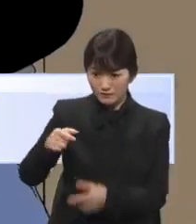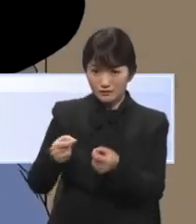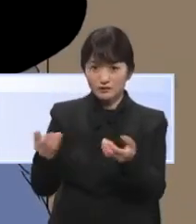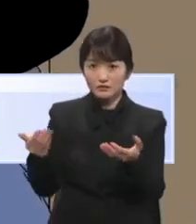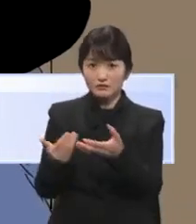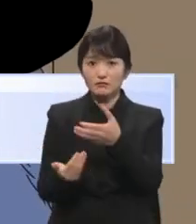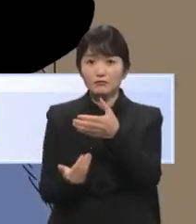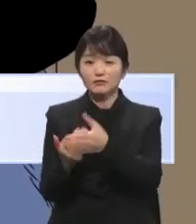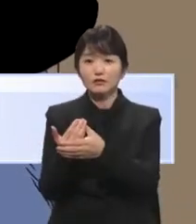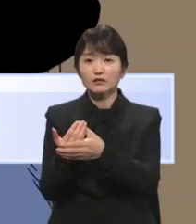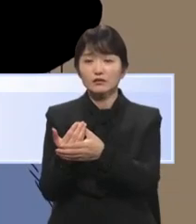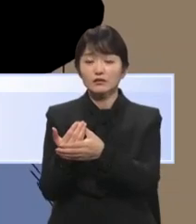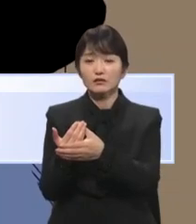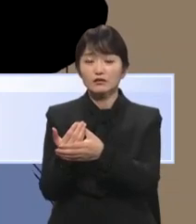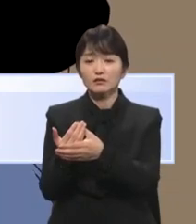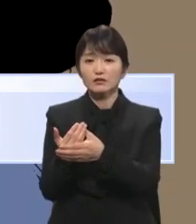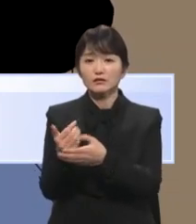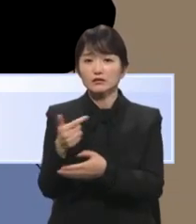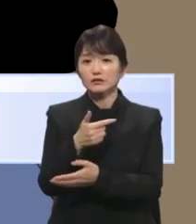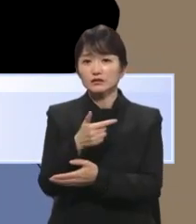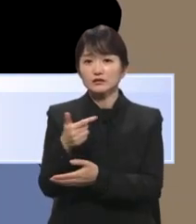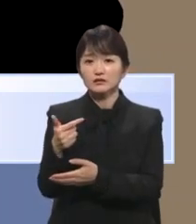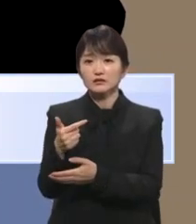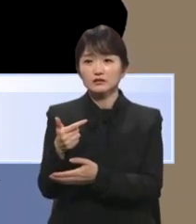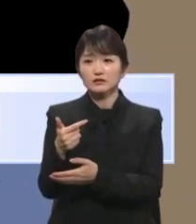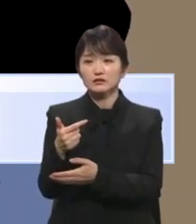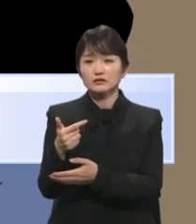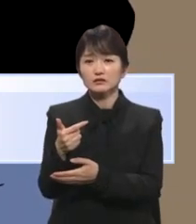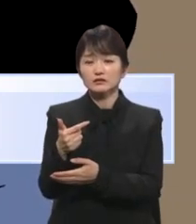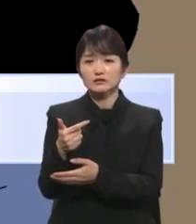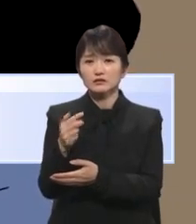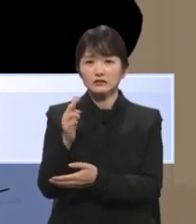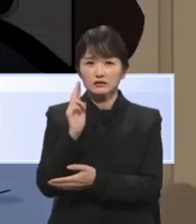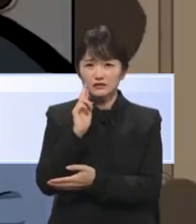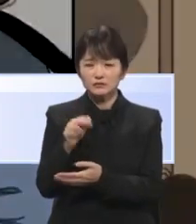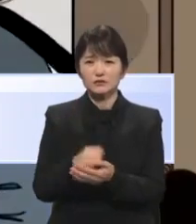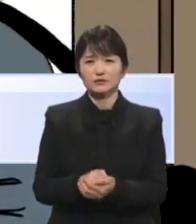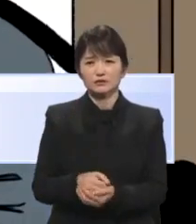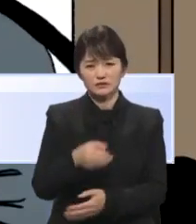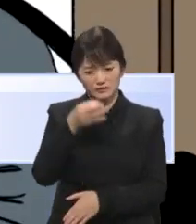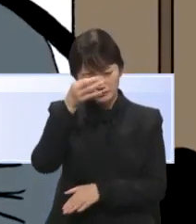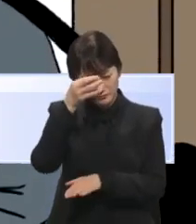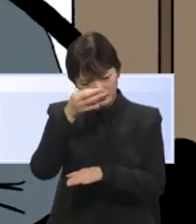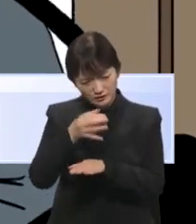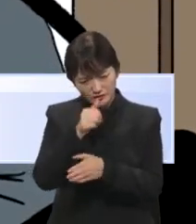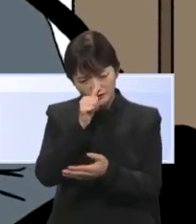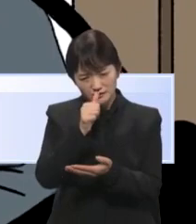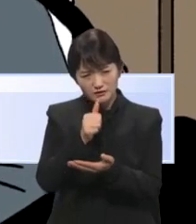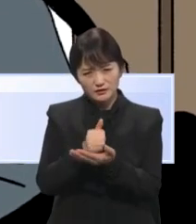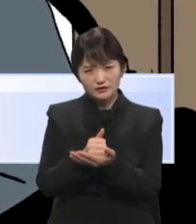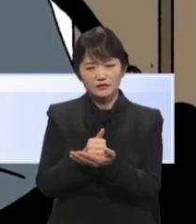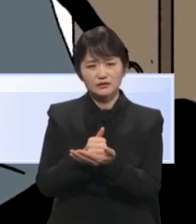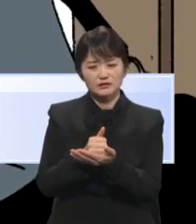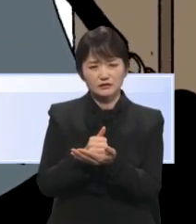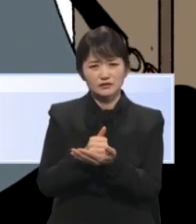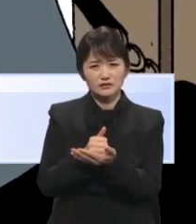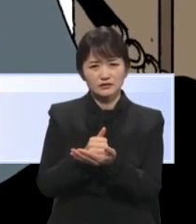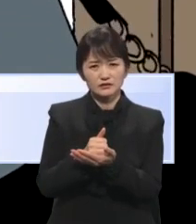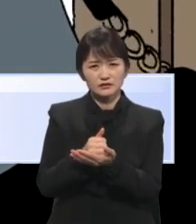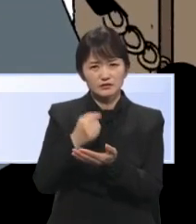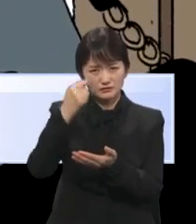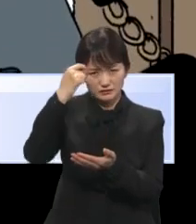좀 벌어지고 일이 커졌다 그런 부분에 대한 어떤 미안함 죄책감 이런 부분들도 발생할 수가 있거든요 그래서